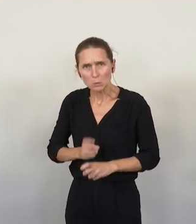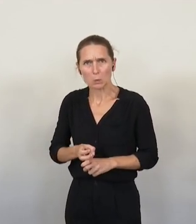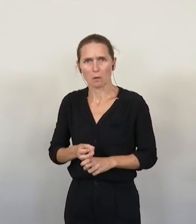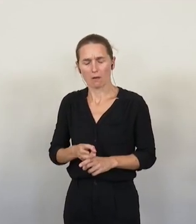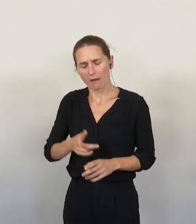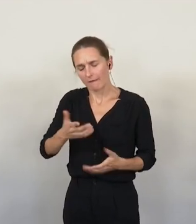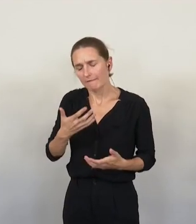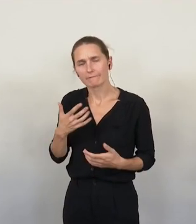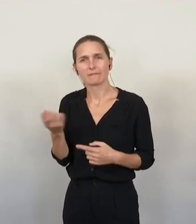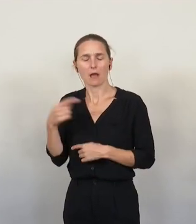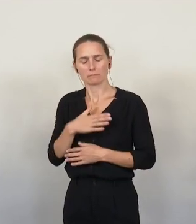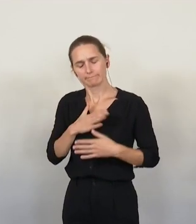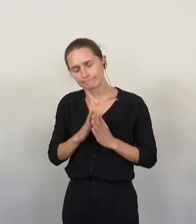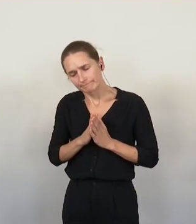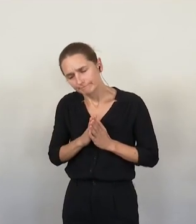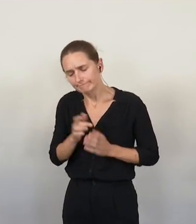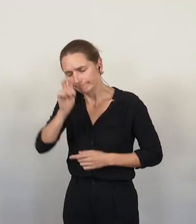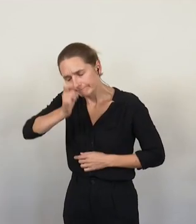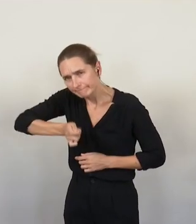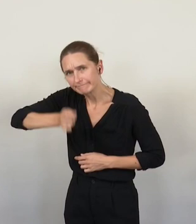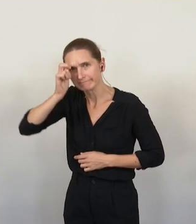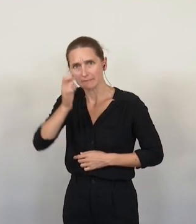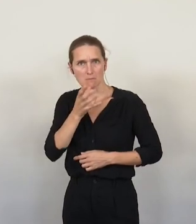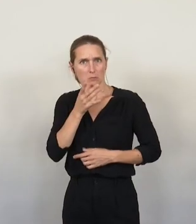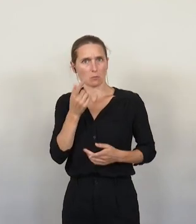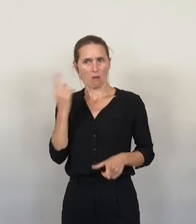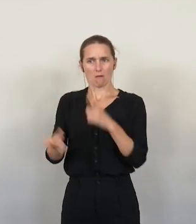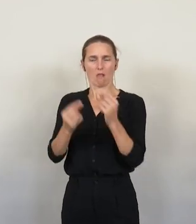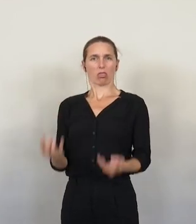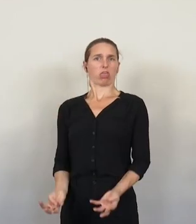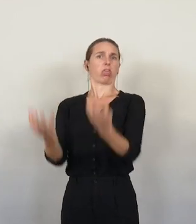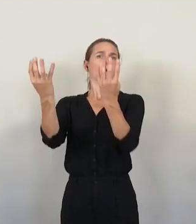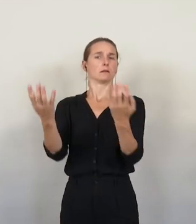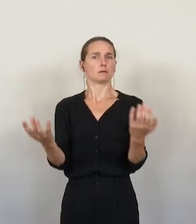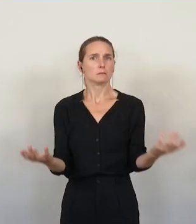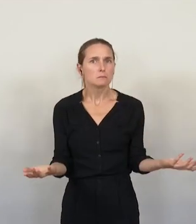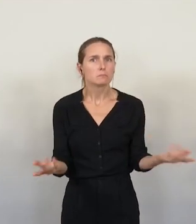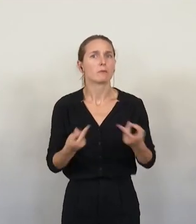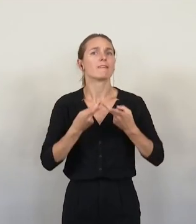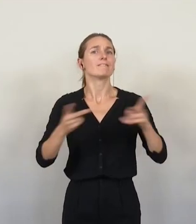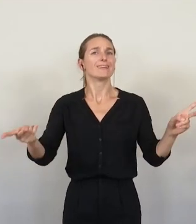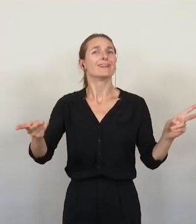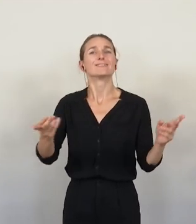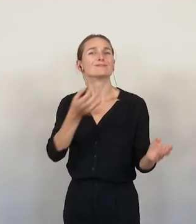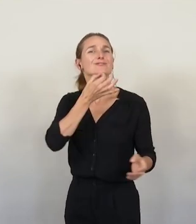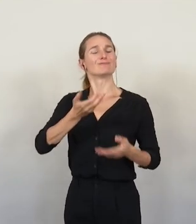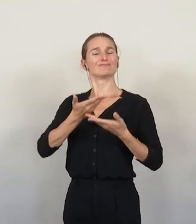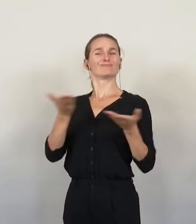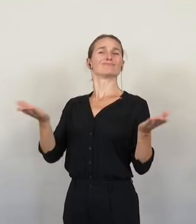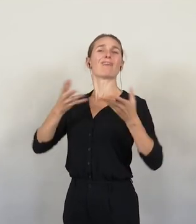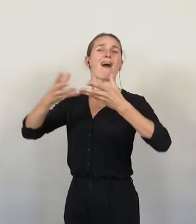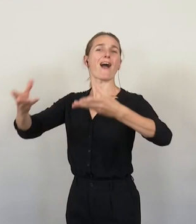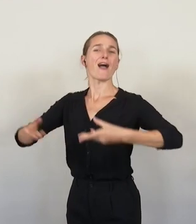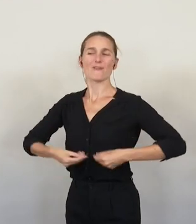être cher la ville qui se dit amis des aînés devrait d'abord penser à eux avant d'imposer sa vision du